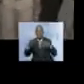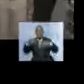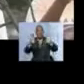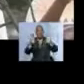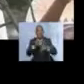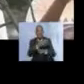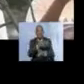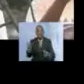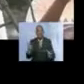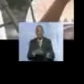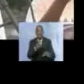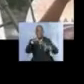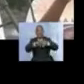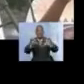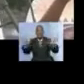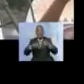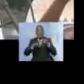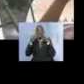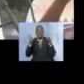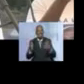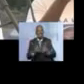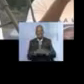d'équipements scolaires.